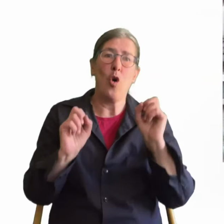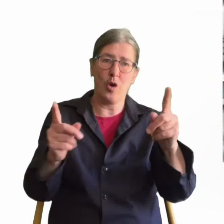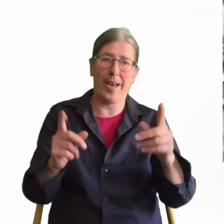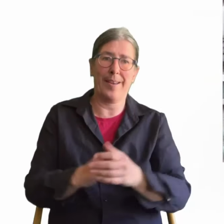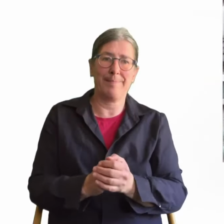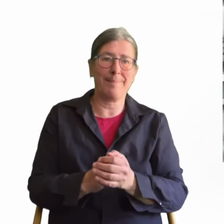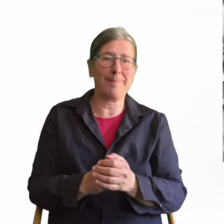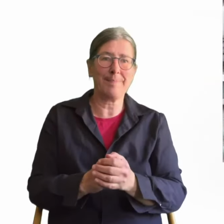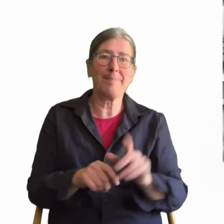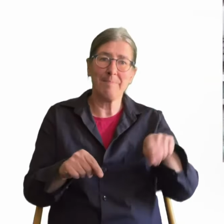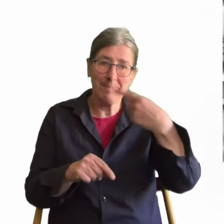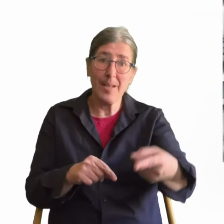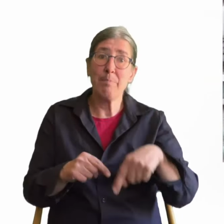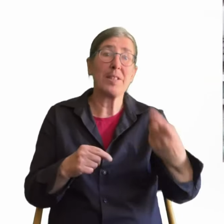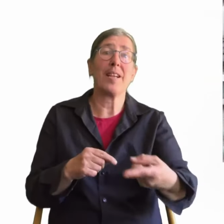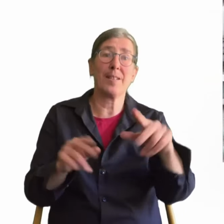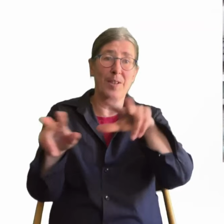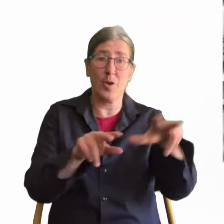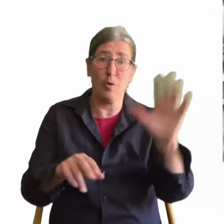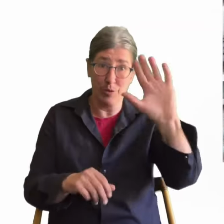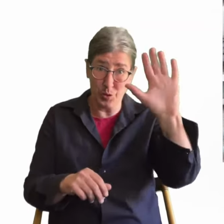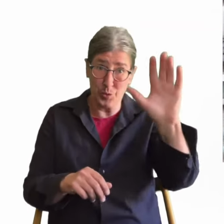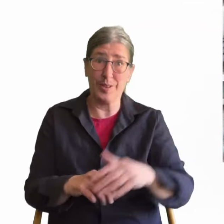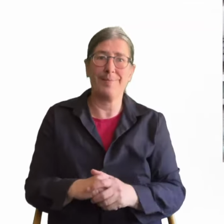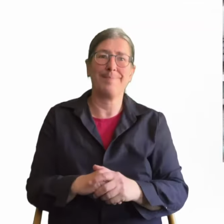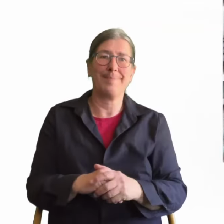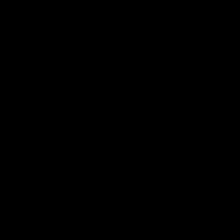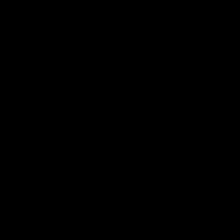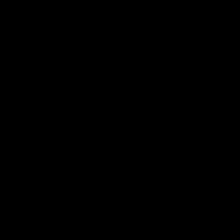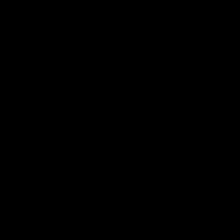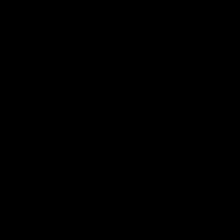Okay, soweit. Dann bis zum nächsten Video. Tschüss.